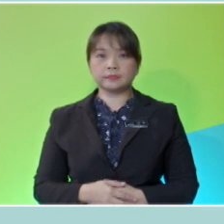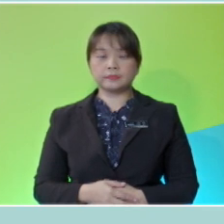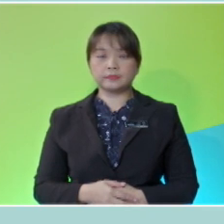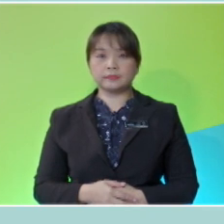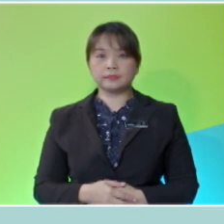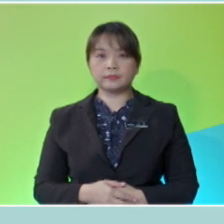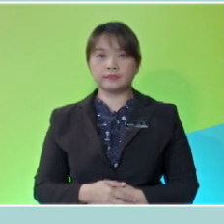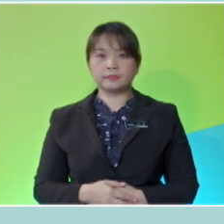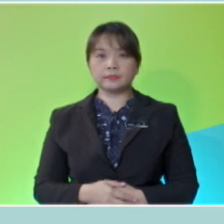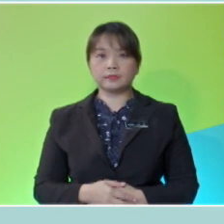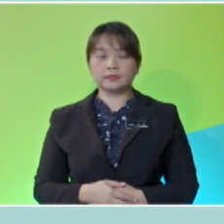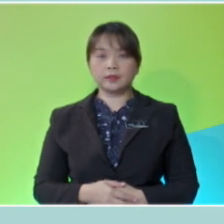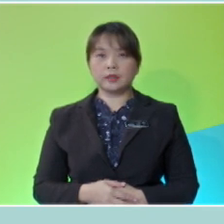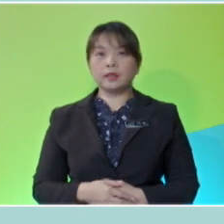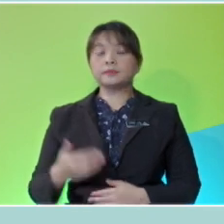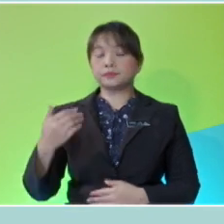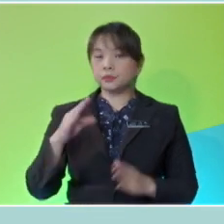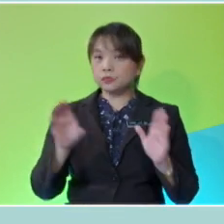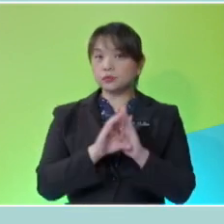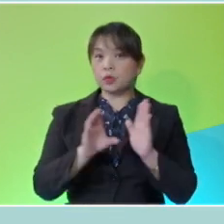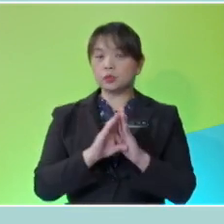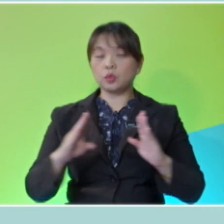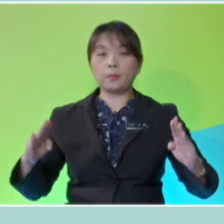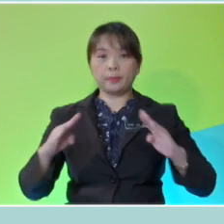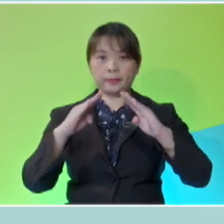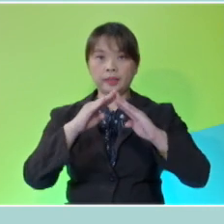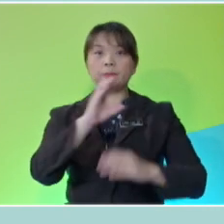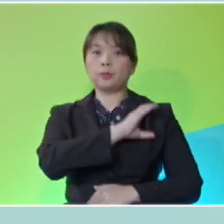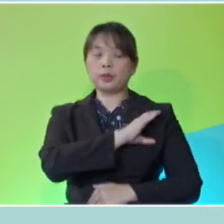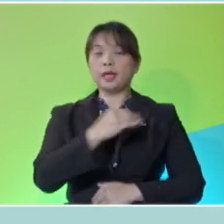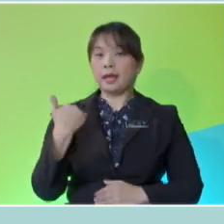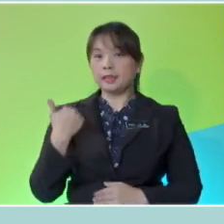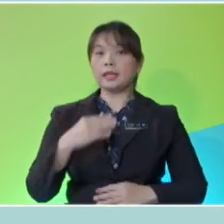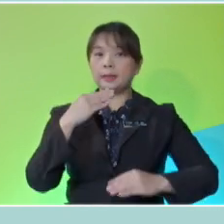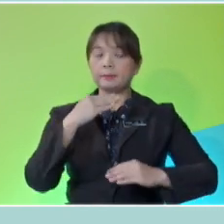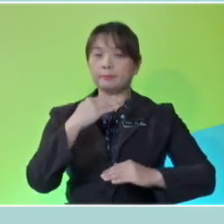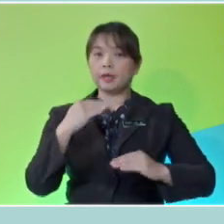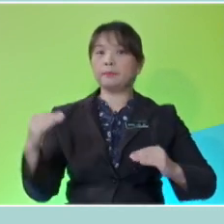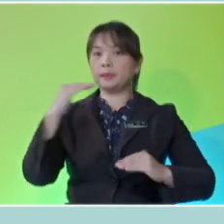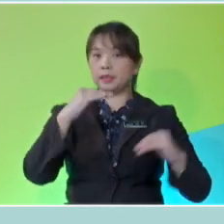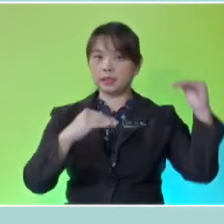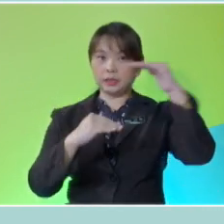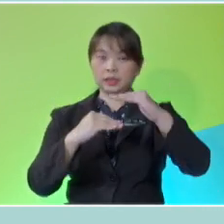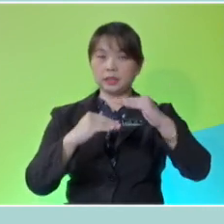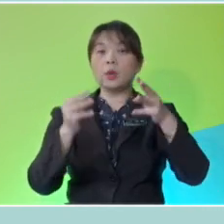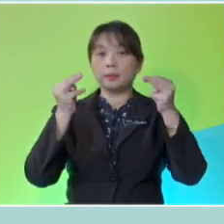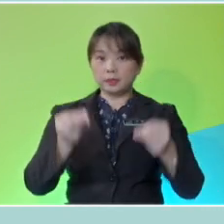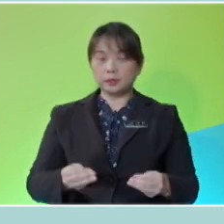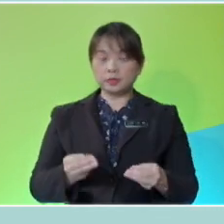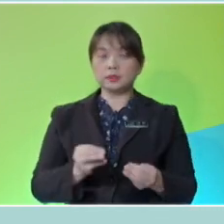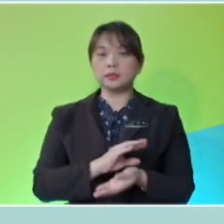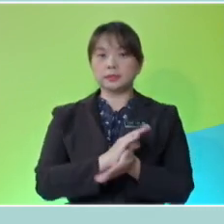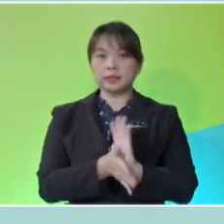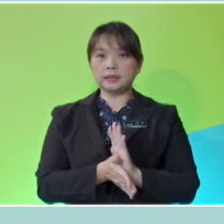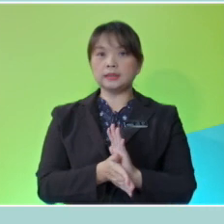contoh balopolis Balai Polis adalah binaan manusia tetapi di dalam peta kita tulis boleh tulis atau kita tak lukis kita cuma Letakkan